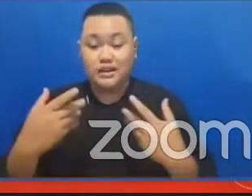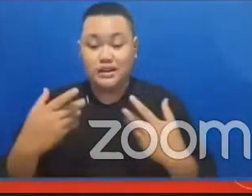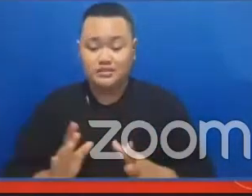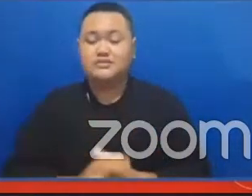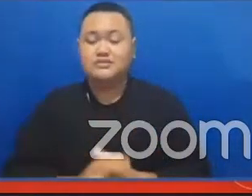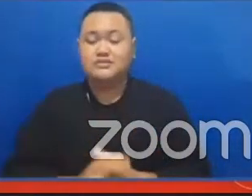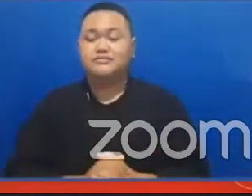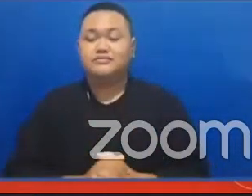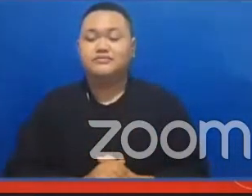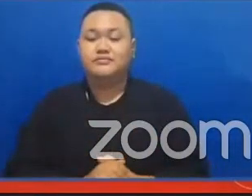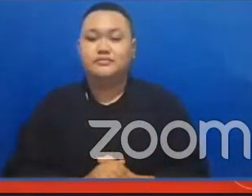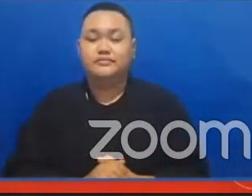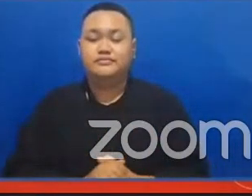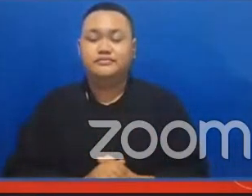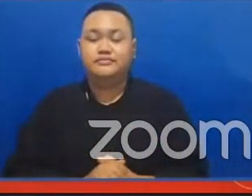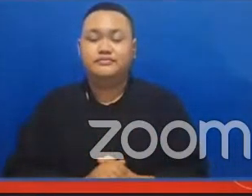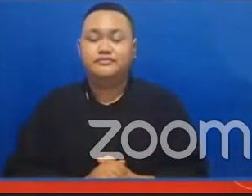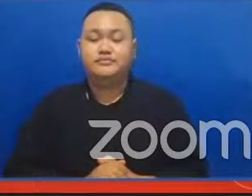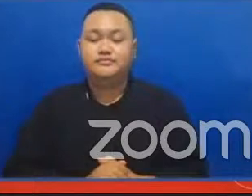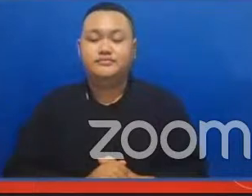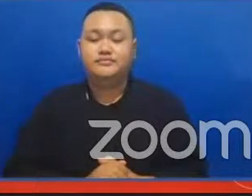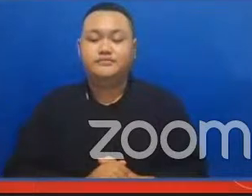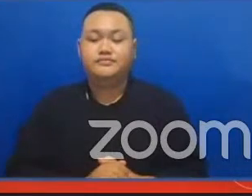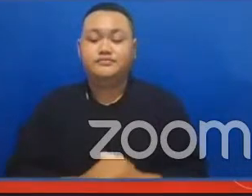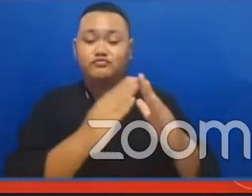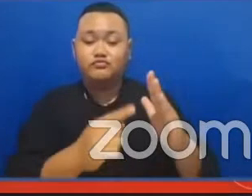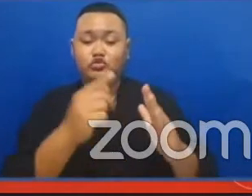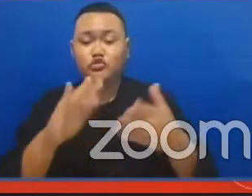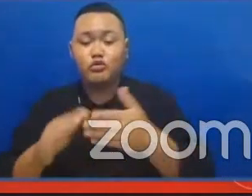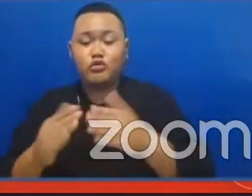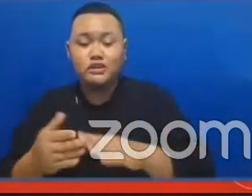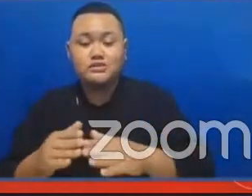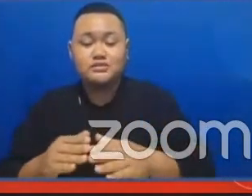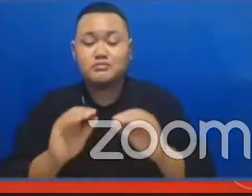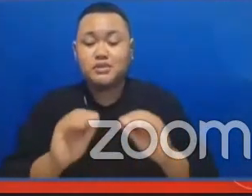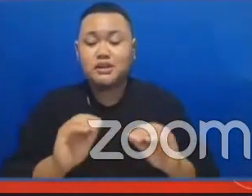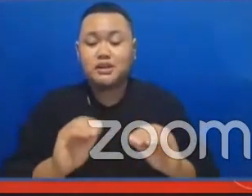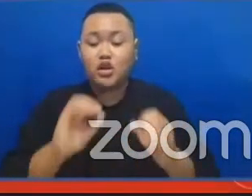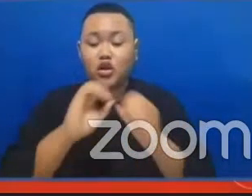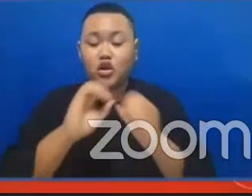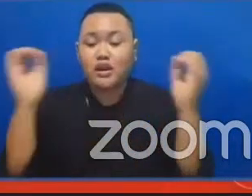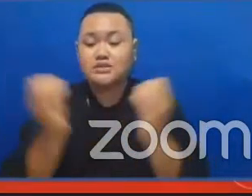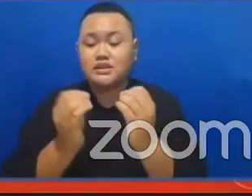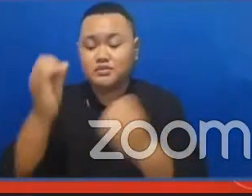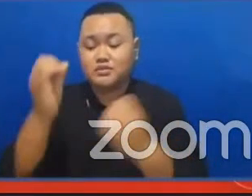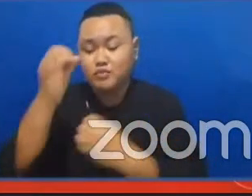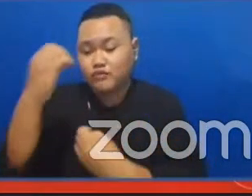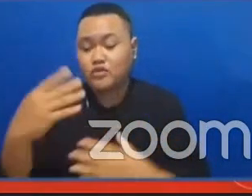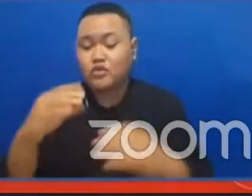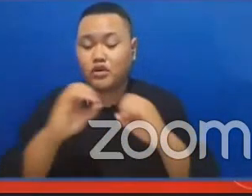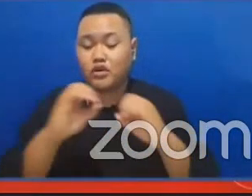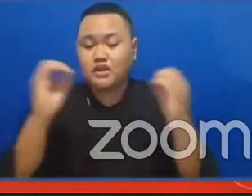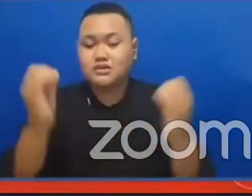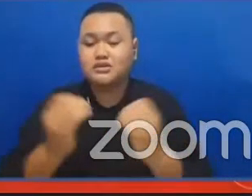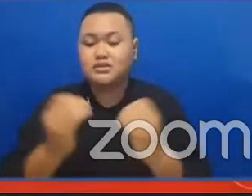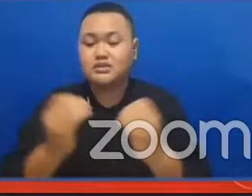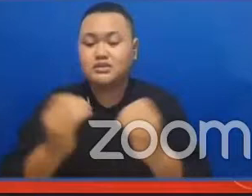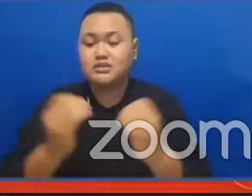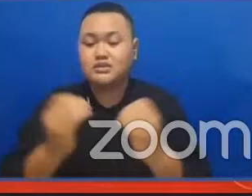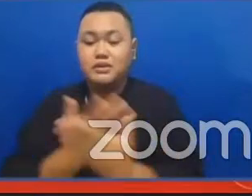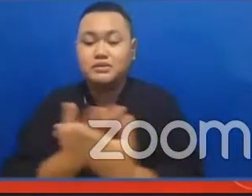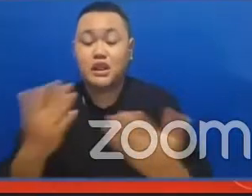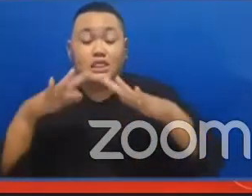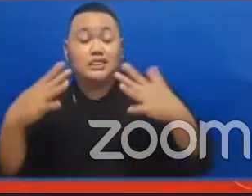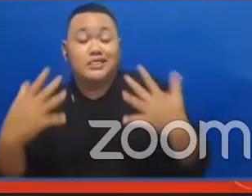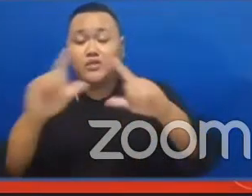Nah, ini juga terbuka bagi komunitas pendidikan, organisasi profesi, organisasi masyarakat atau lembaga